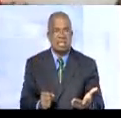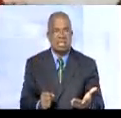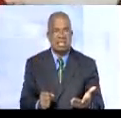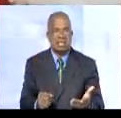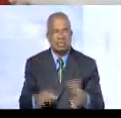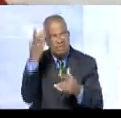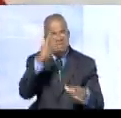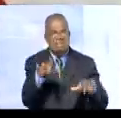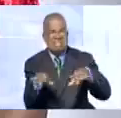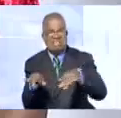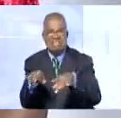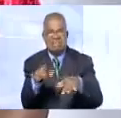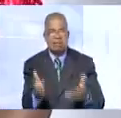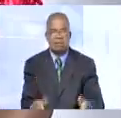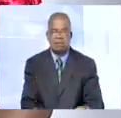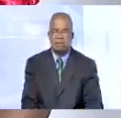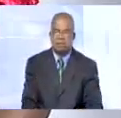les Ivoiriens.